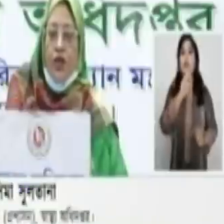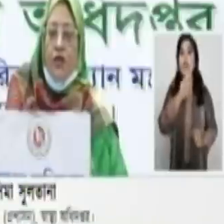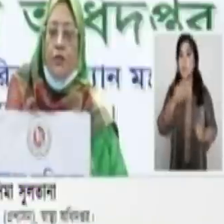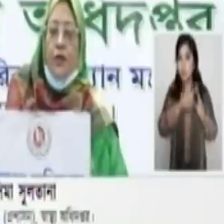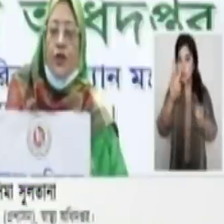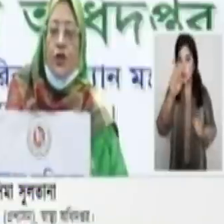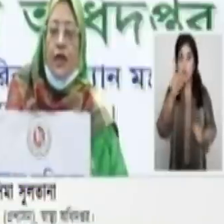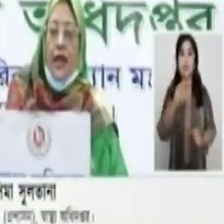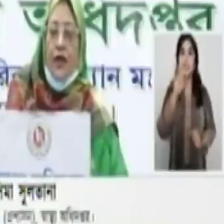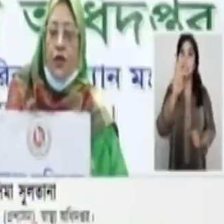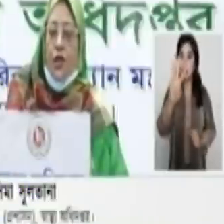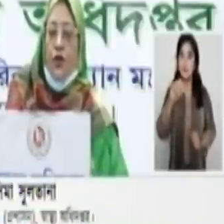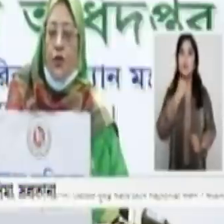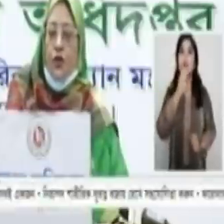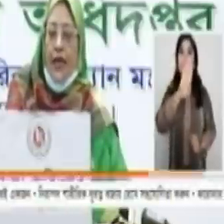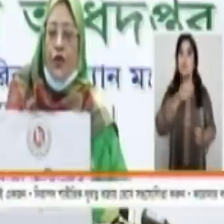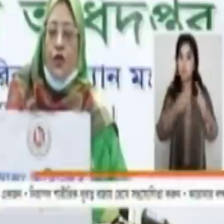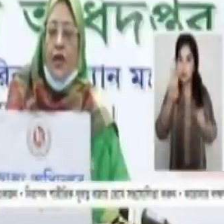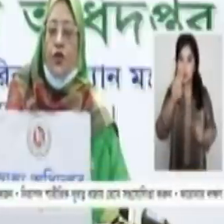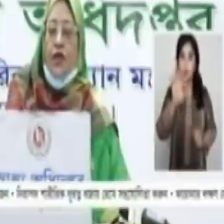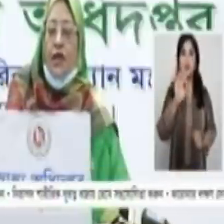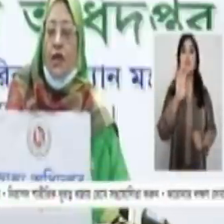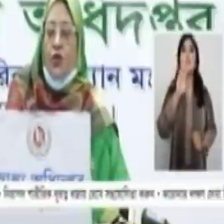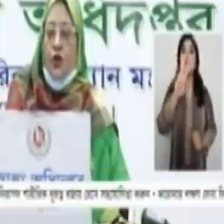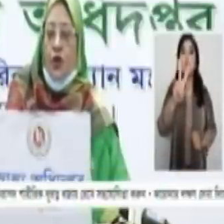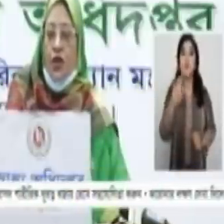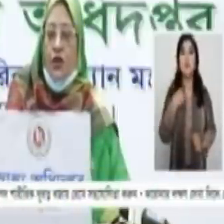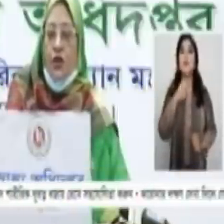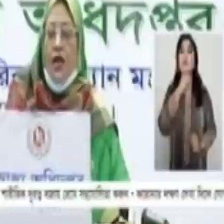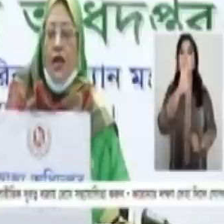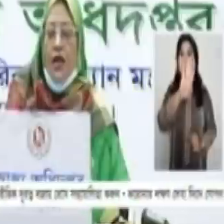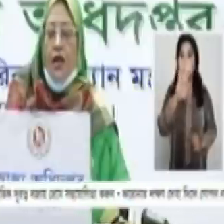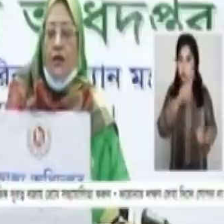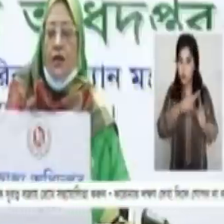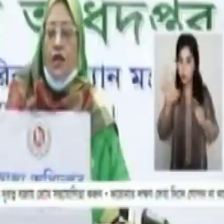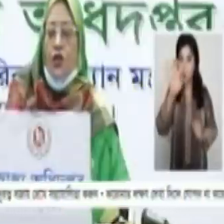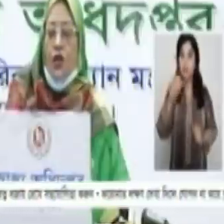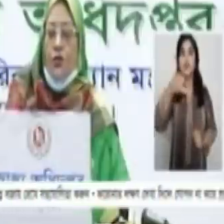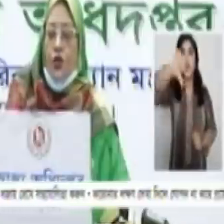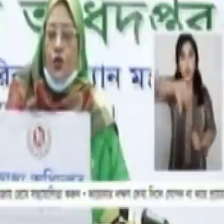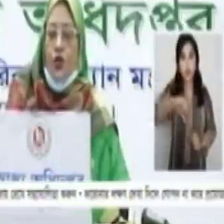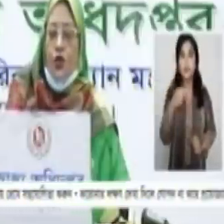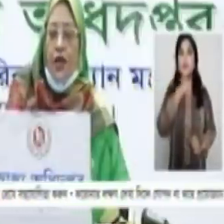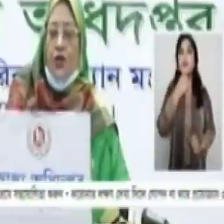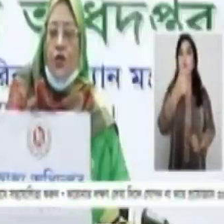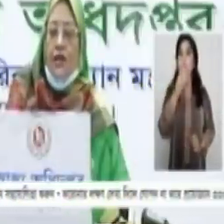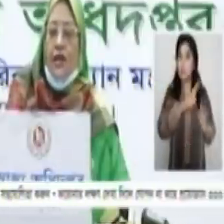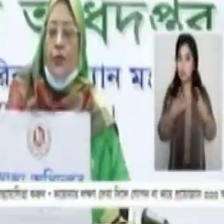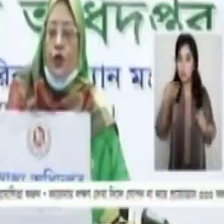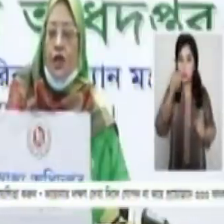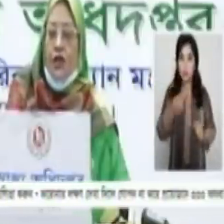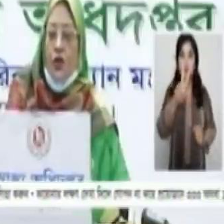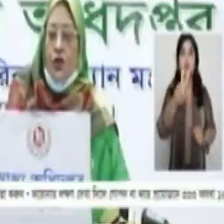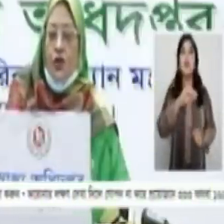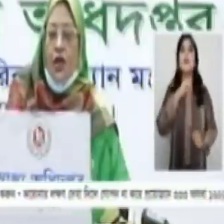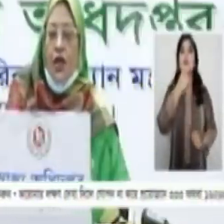বয়স বিভাজনে 11-20 বছর একজন, 21-30 বছর তিনজন, 31-40 বছর দুইজন,